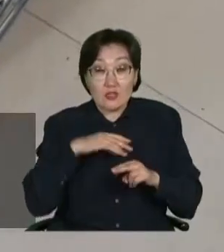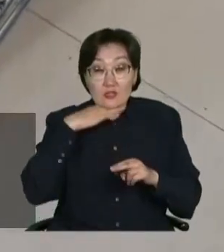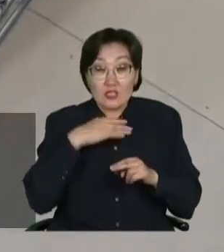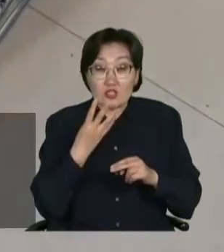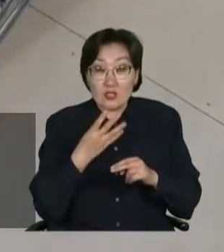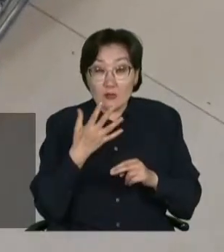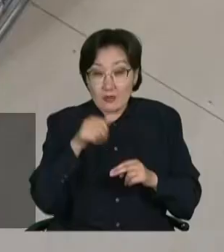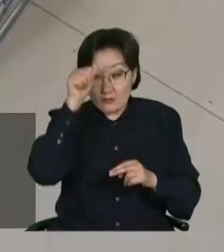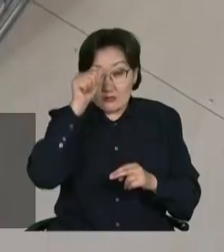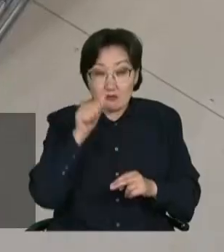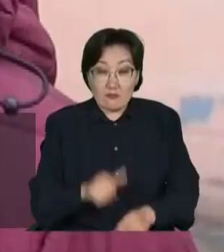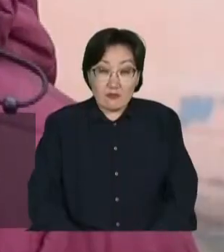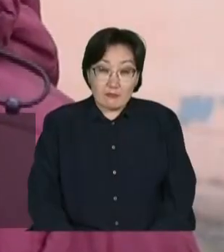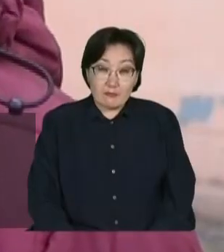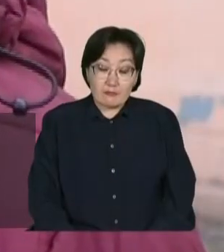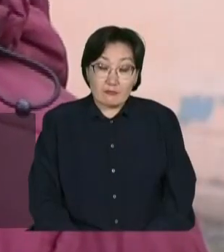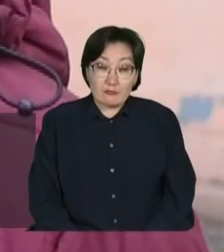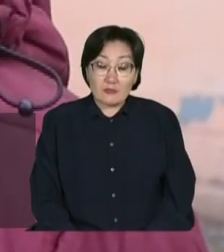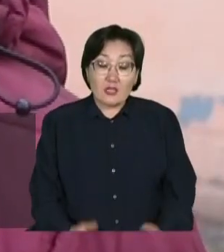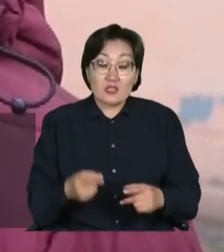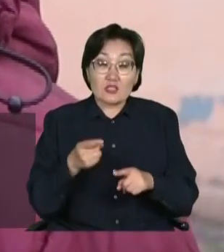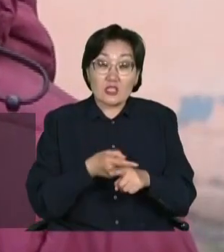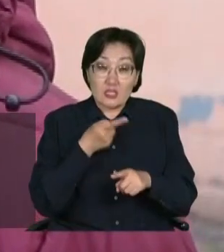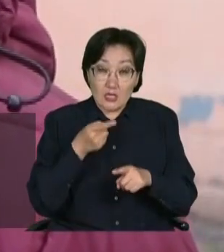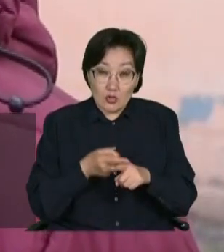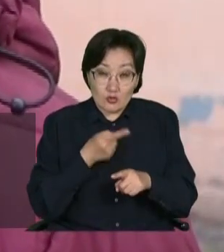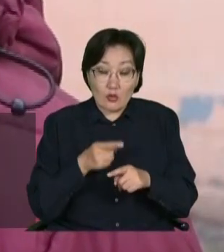на 4-5 месяцев. Это картофель у нас